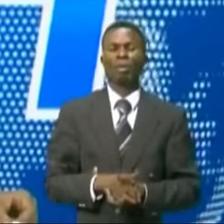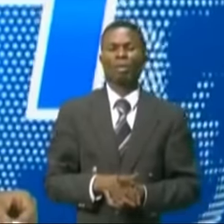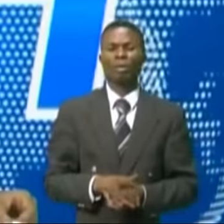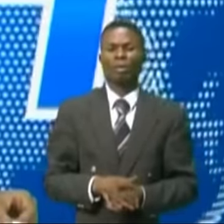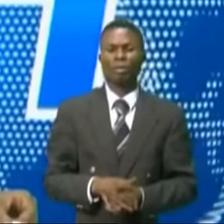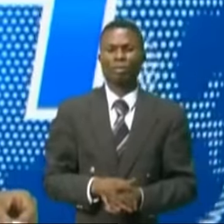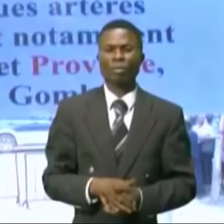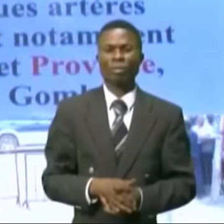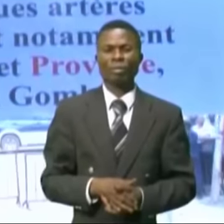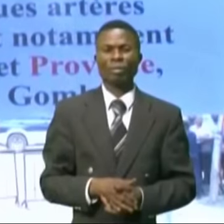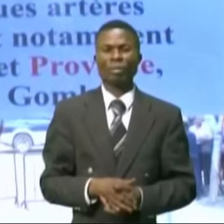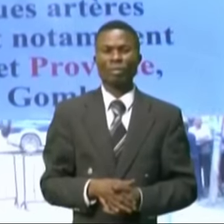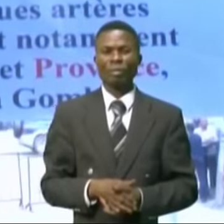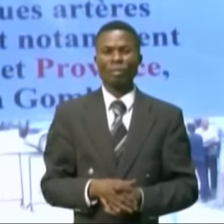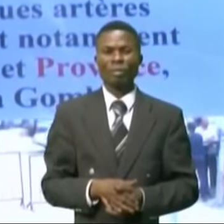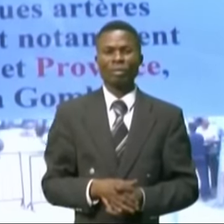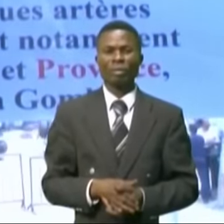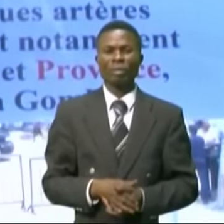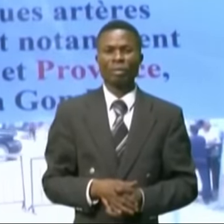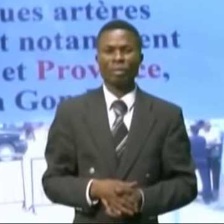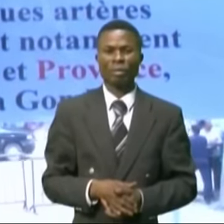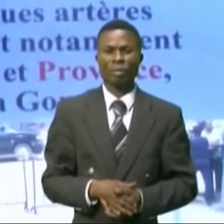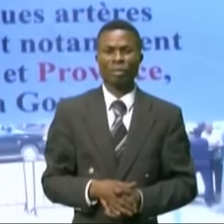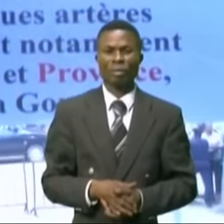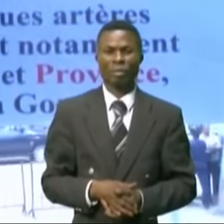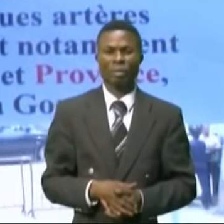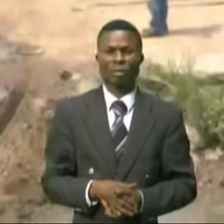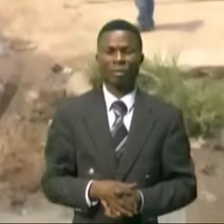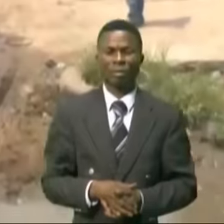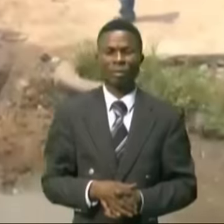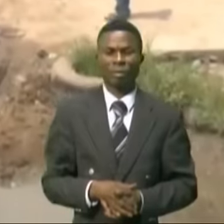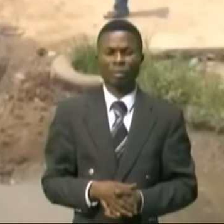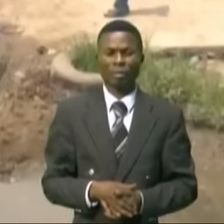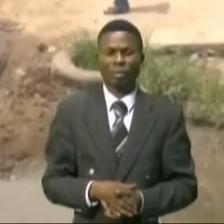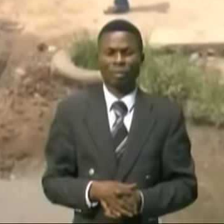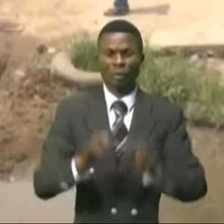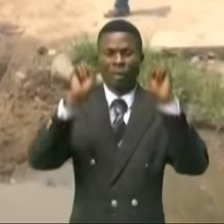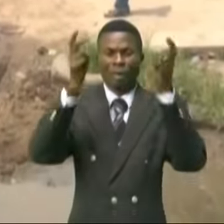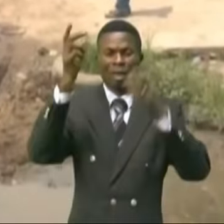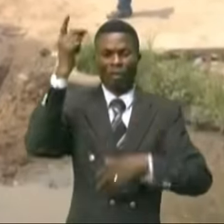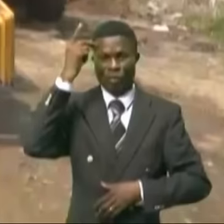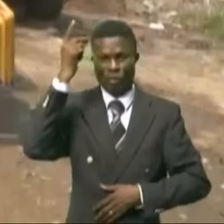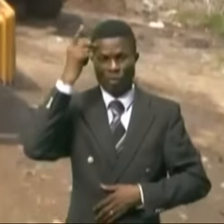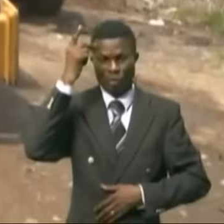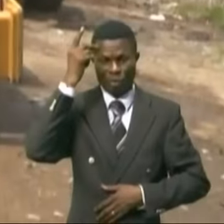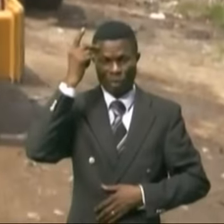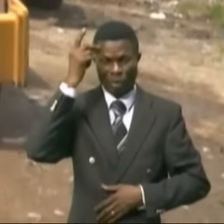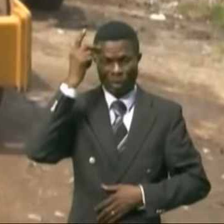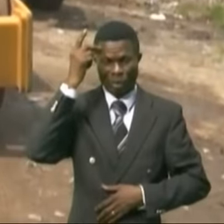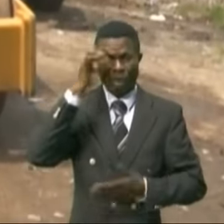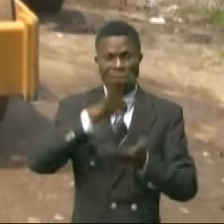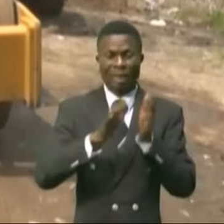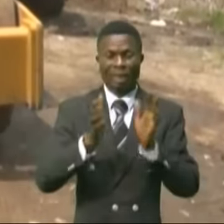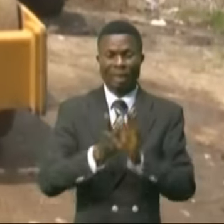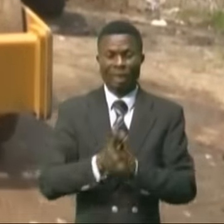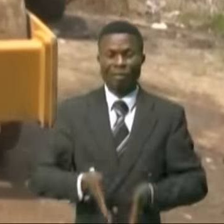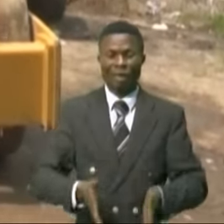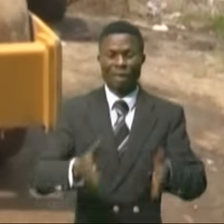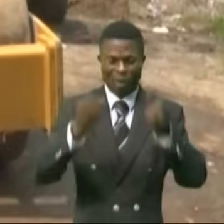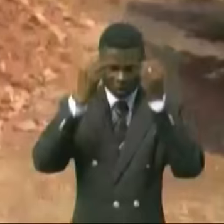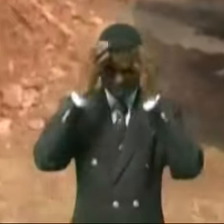ces reportages. La voirie urbaine de Kinshasa se trouve dans un état